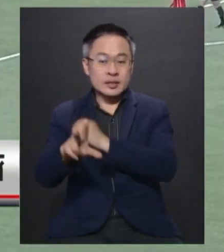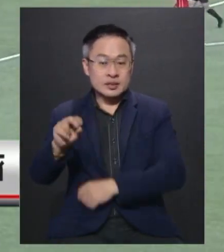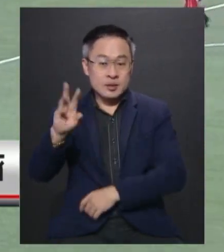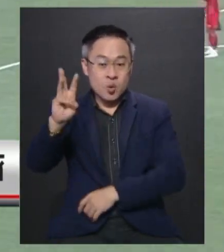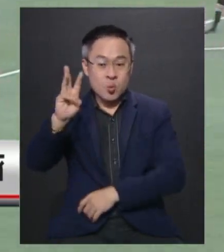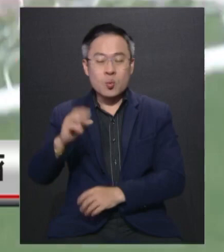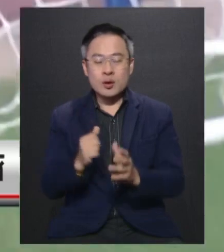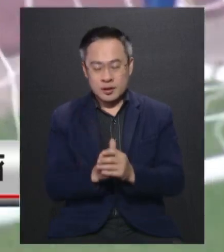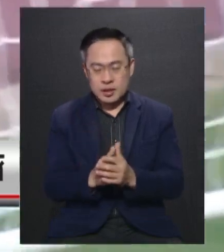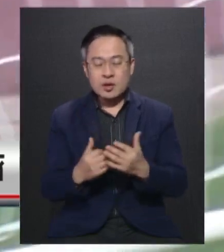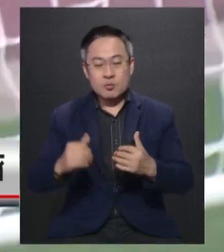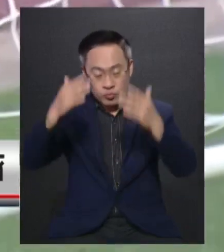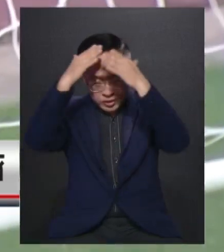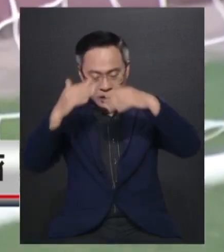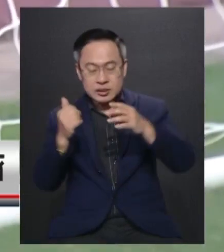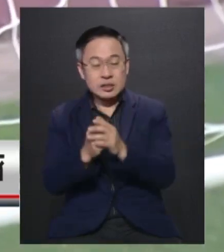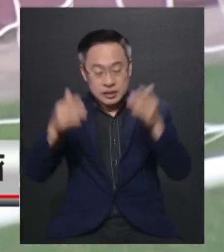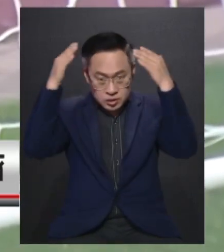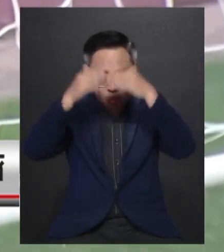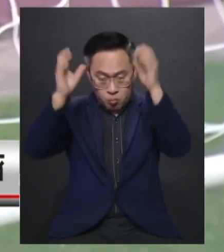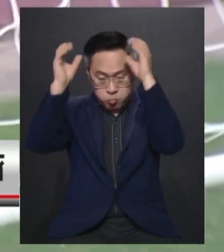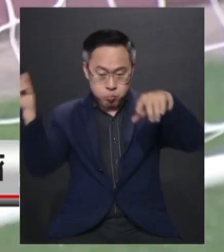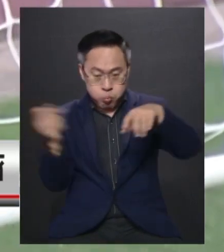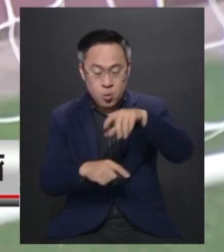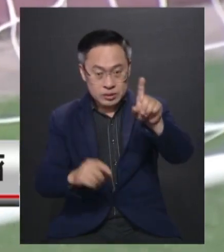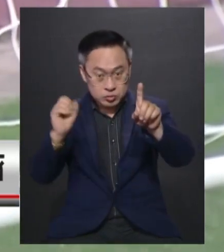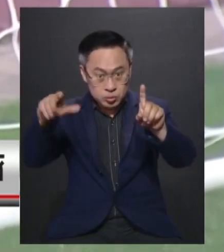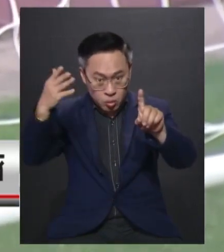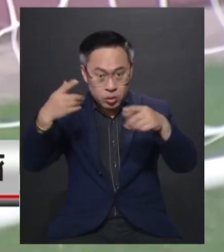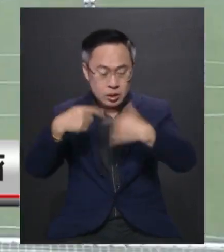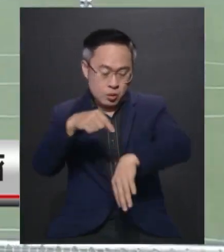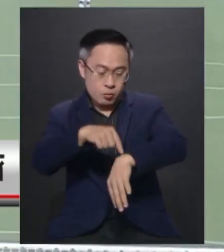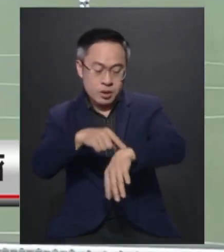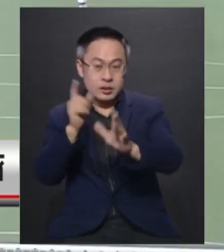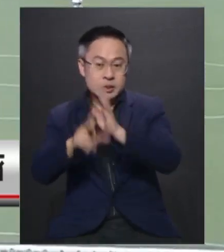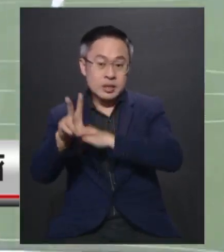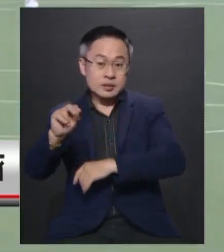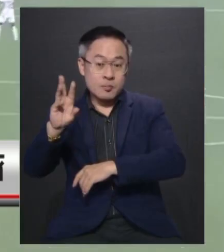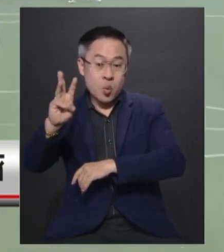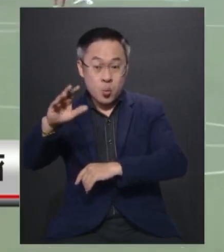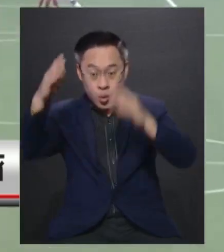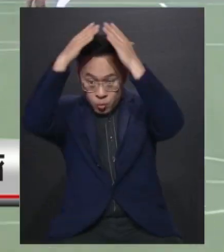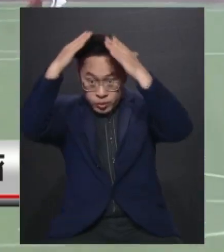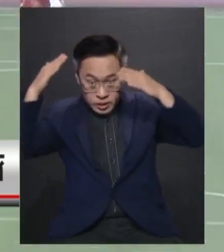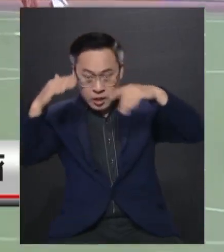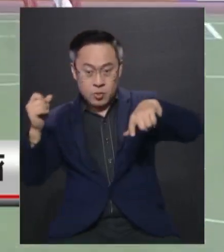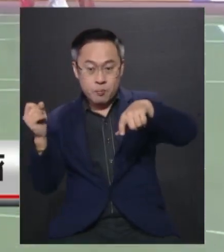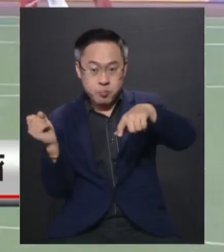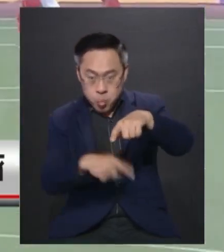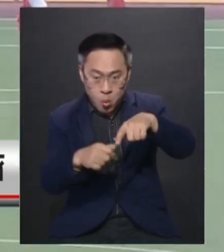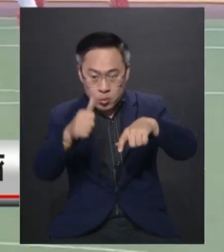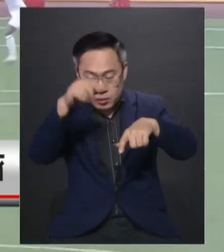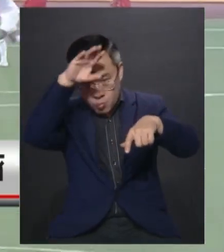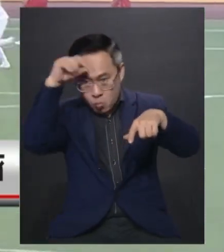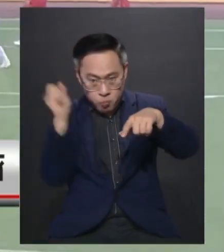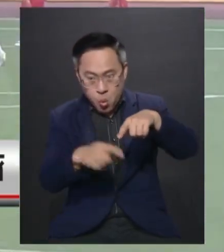ประตูนี้ตีเสมอค่ะจากเหรียญวันตรงนะคะที่โหม่งเข้าไปทำให้ทีมตีเสมอได้ 1ประตูต่อ 1สำเร็จค่ะเป็นบอลจากแถว 2เปิด